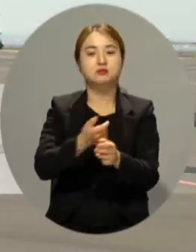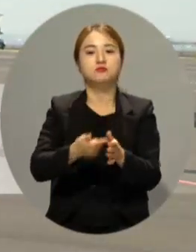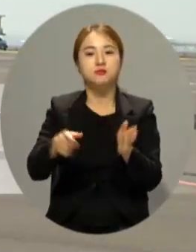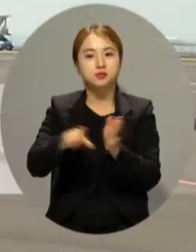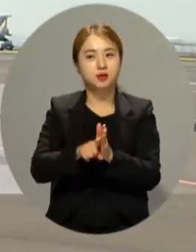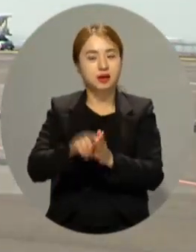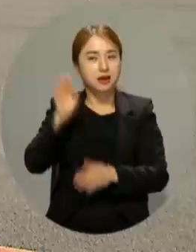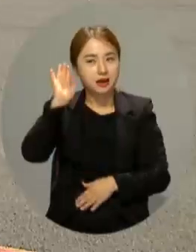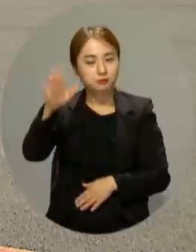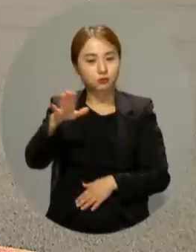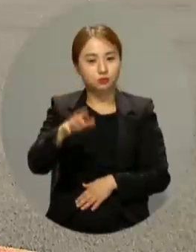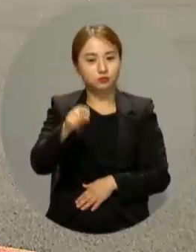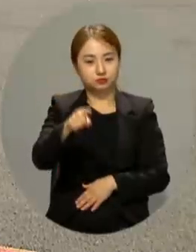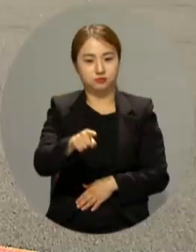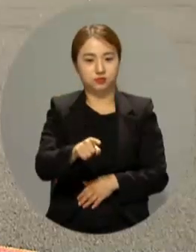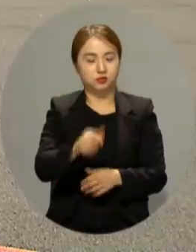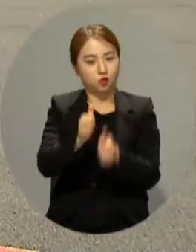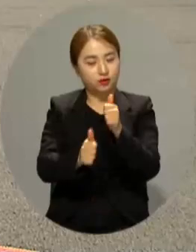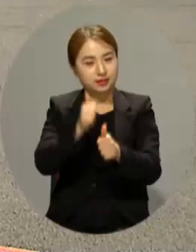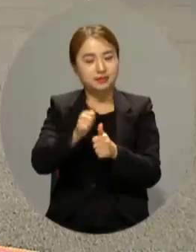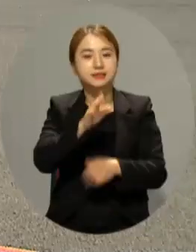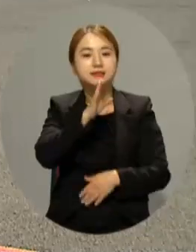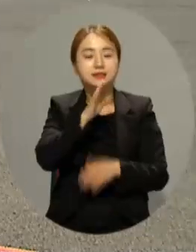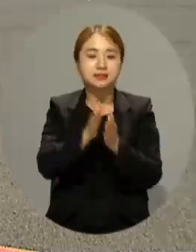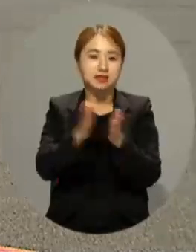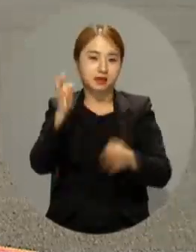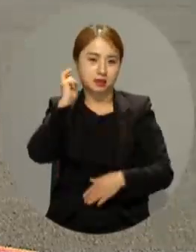중심으로 유치 경쟁이 본격화하는 양상입니다